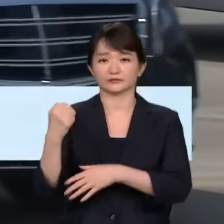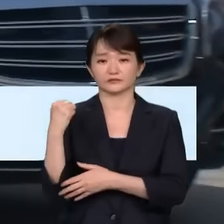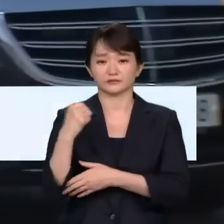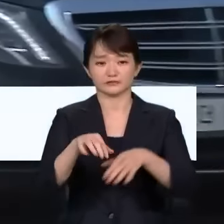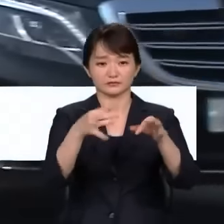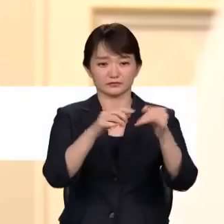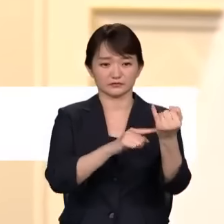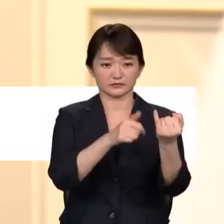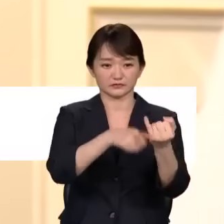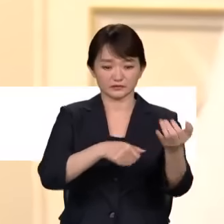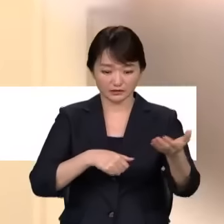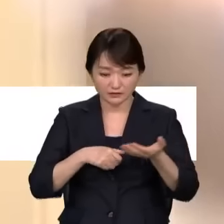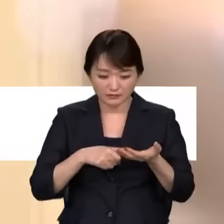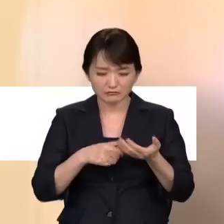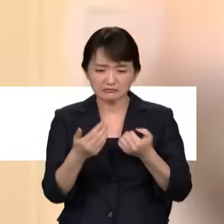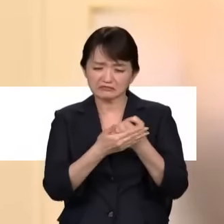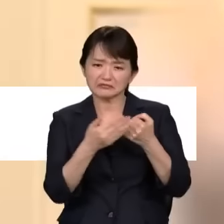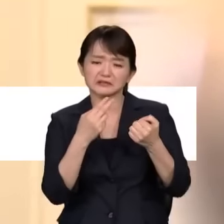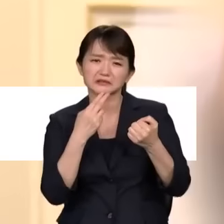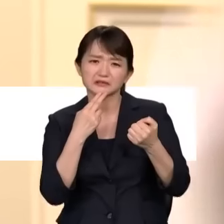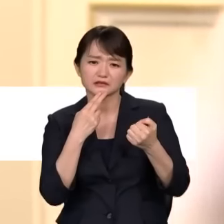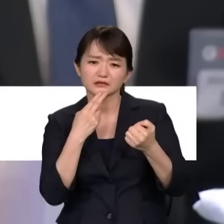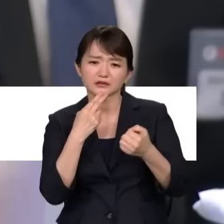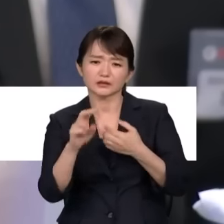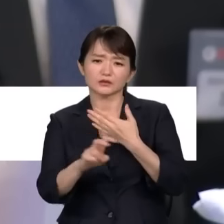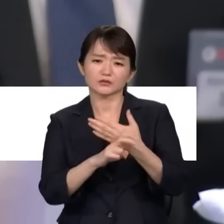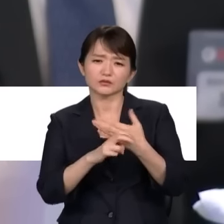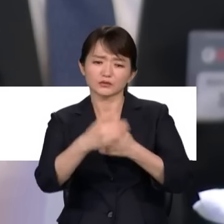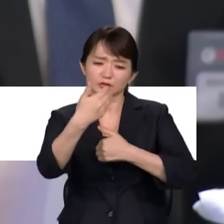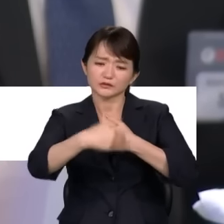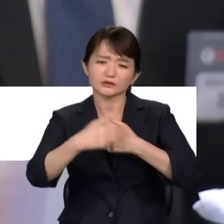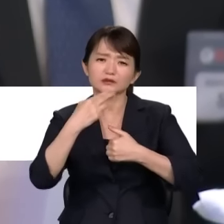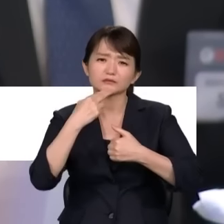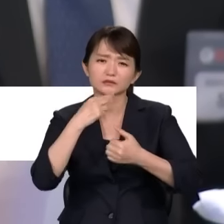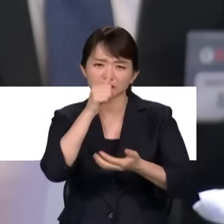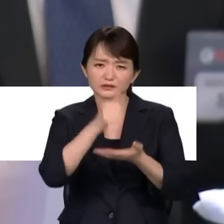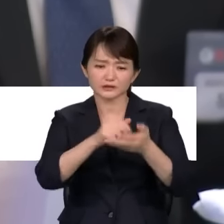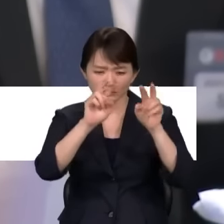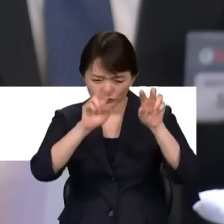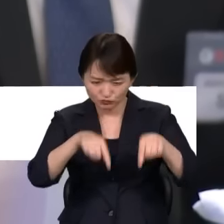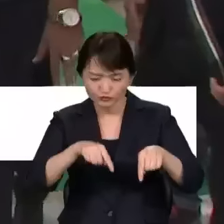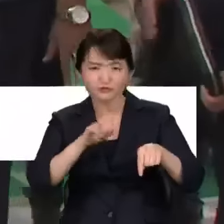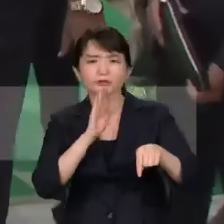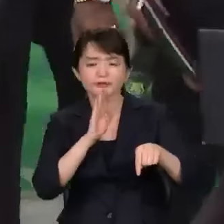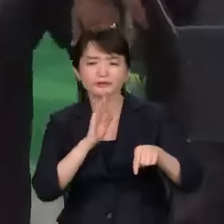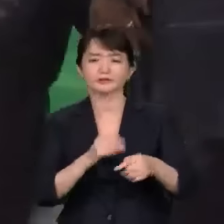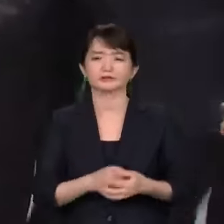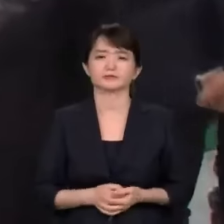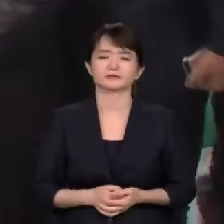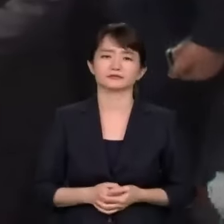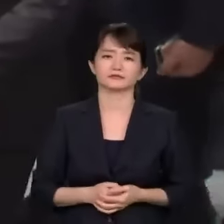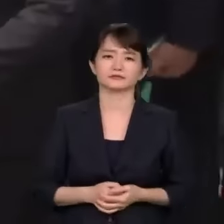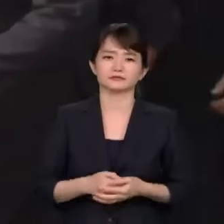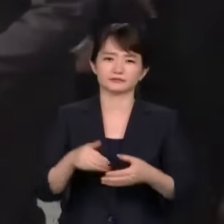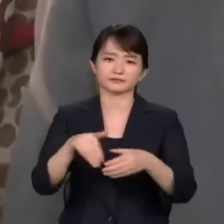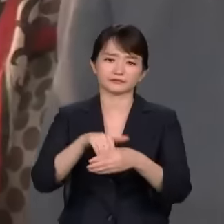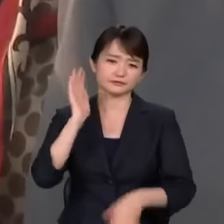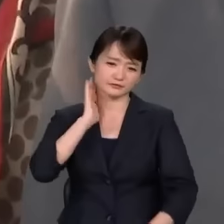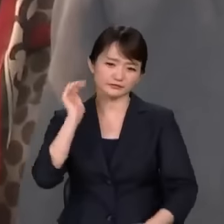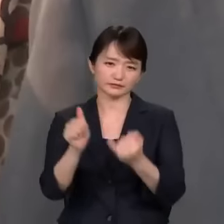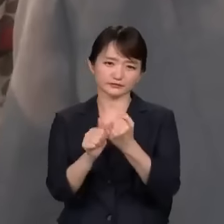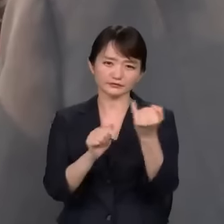받은 물품에 대가성이 없고 부정한 청탁도 없었기 때문에 무혐의가 맞다고 두둔했습니다. 그러면서 문재인 전 대통령의